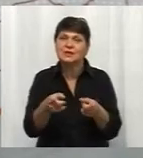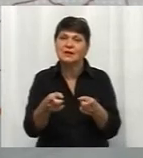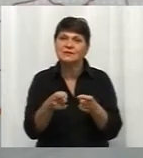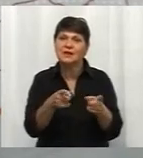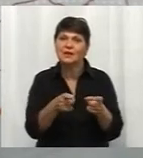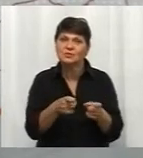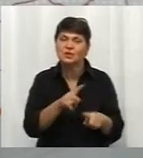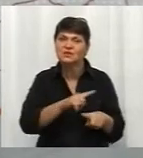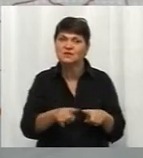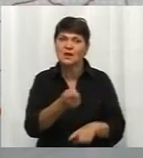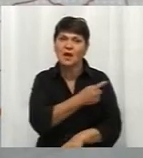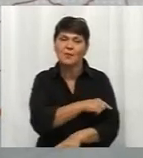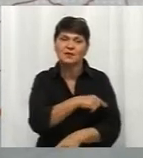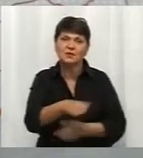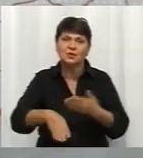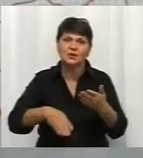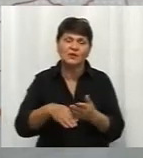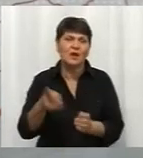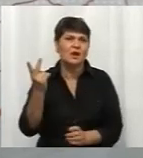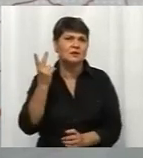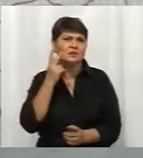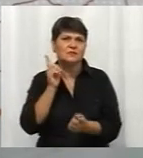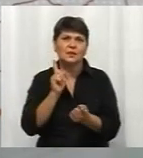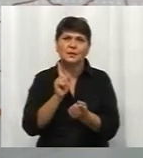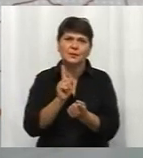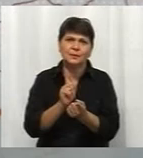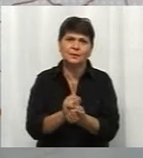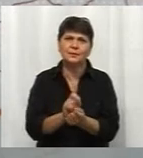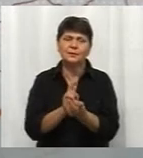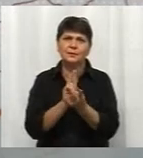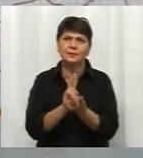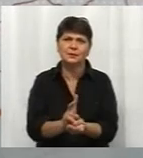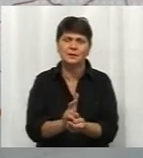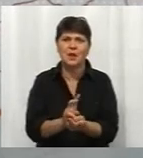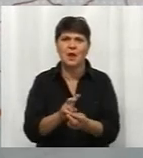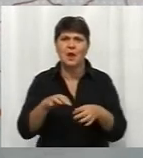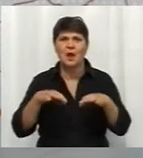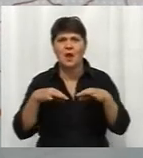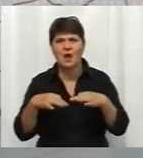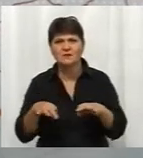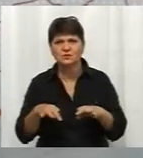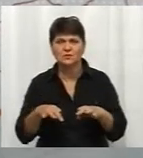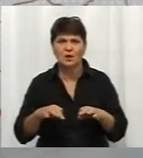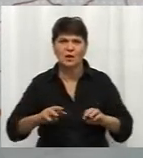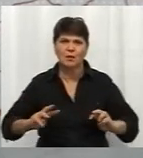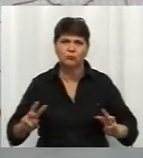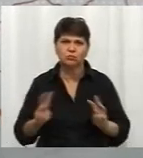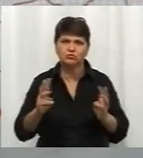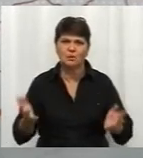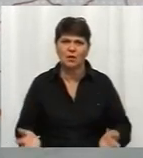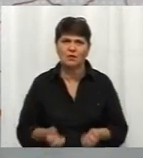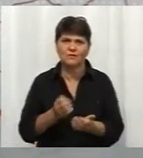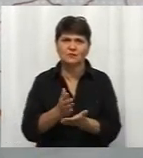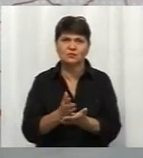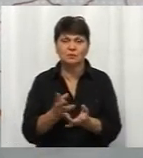швидкої медичної допомоги, так і нам завжди на зустріч йдуть автомобілі пожежно-рятувальної служби. Але